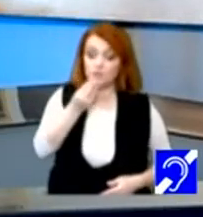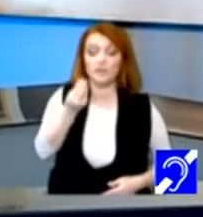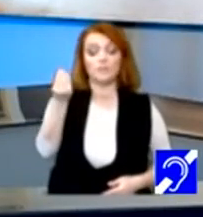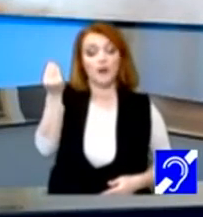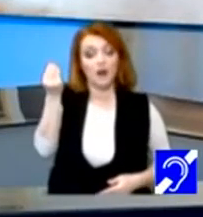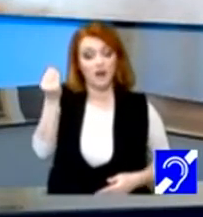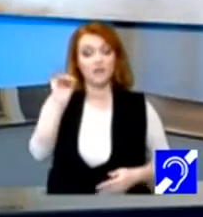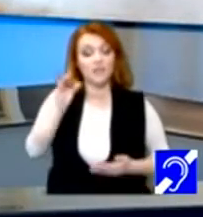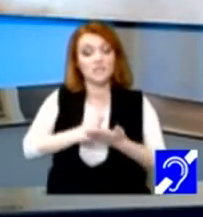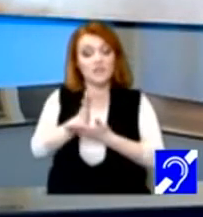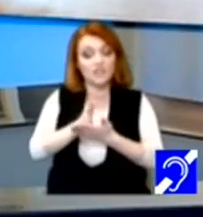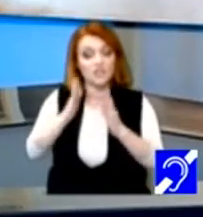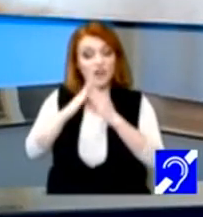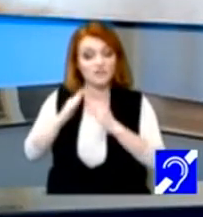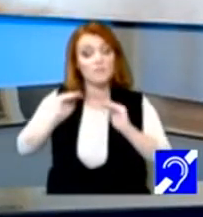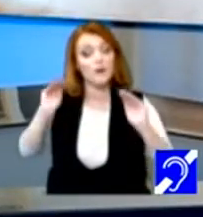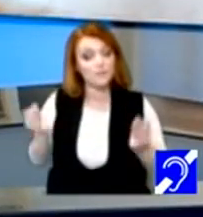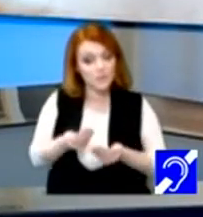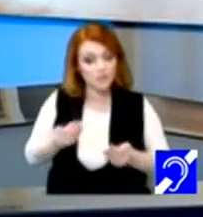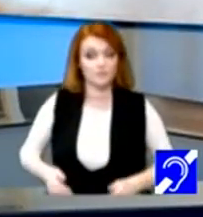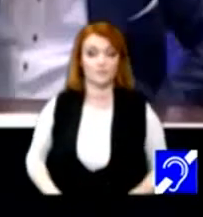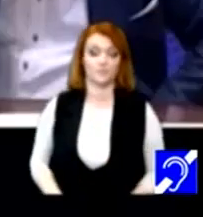la serviciile comunale sunt mai mici.